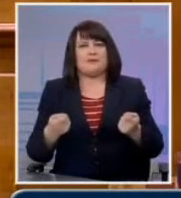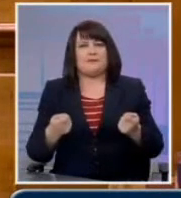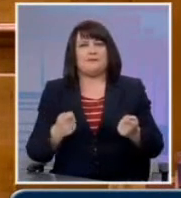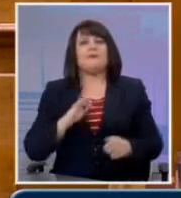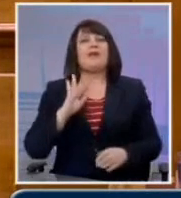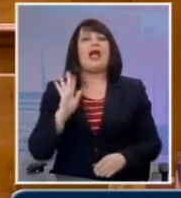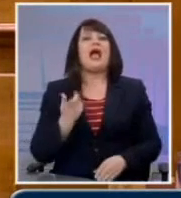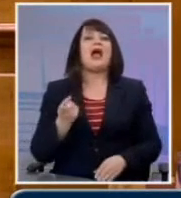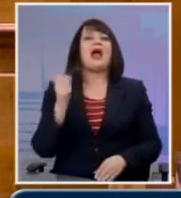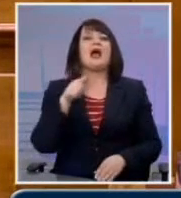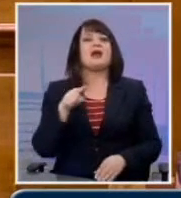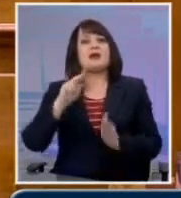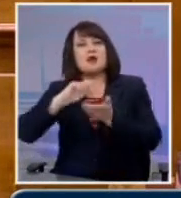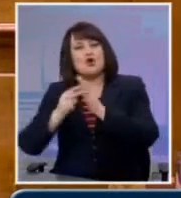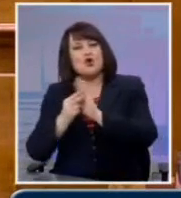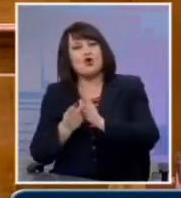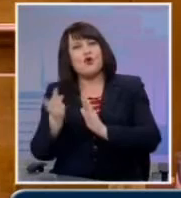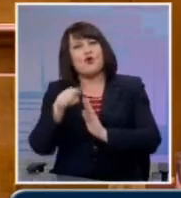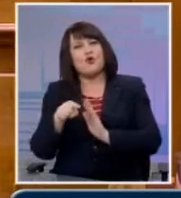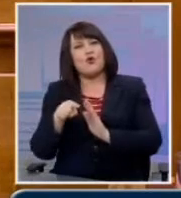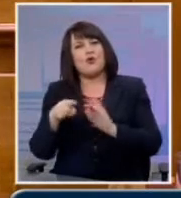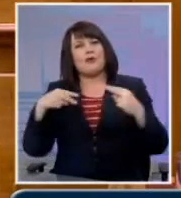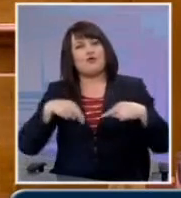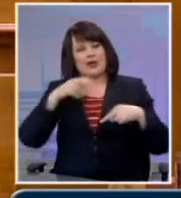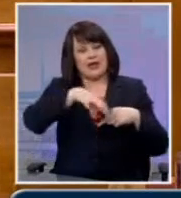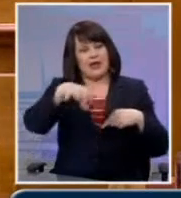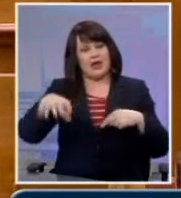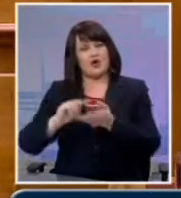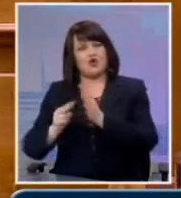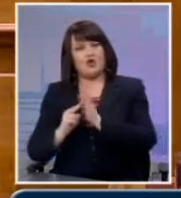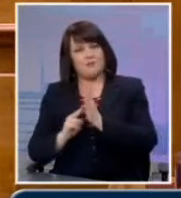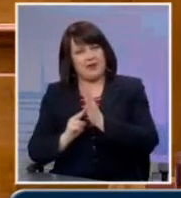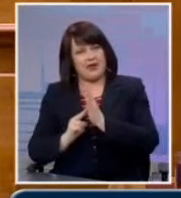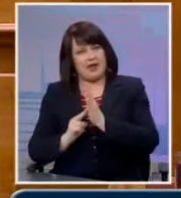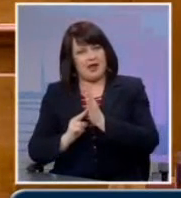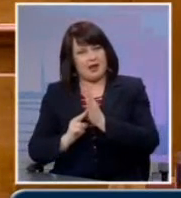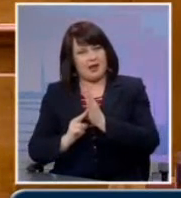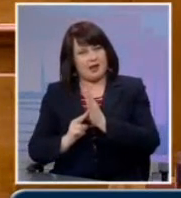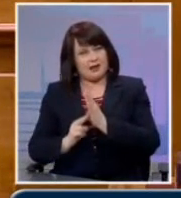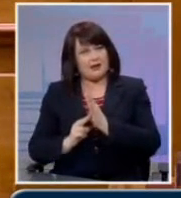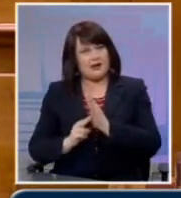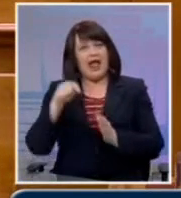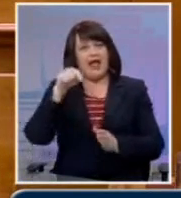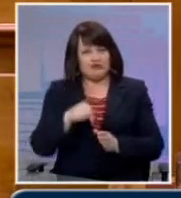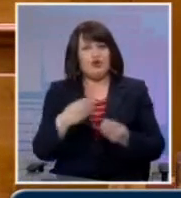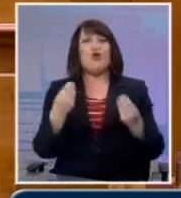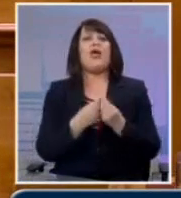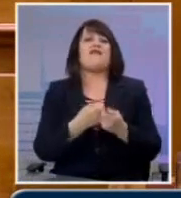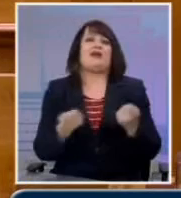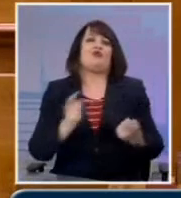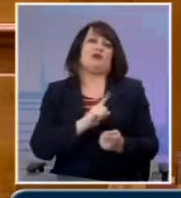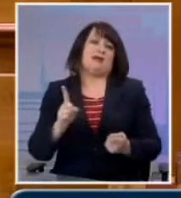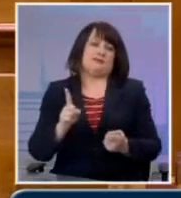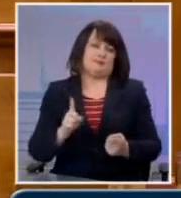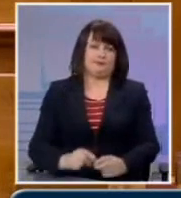ισοδύναμη δημοσιονομική εξοικονόμηση επιτευχθεί από τα εμπλεκόμενα Υπουργεία, να μην εφαρμοστεί το σχέδιο. Όσον αφορά λοιπόν